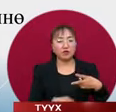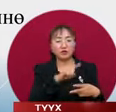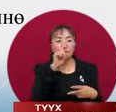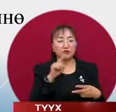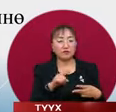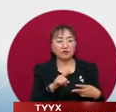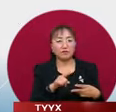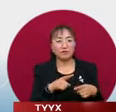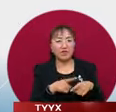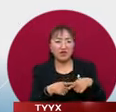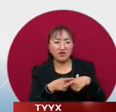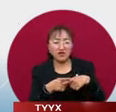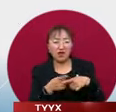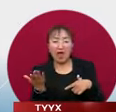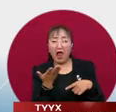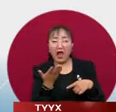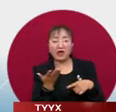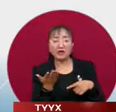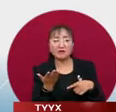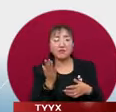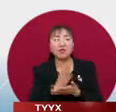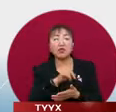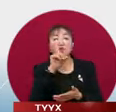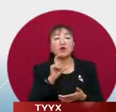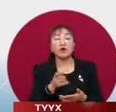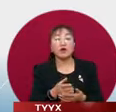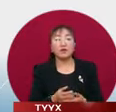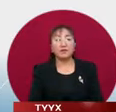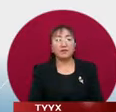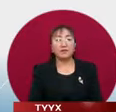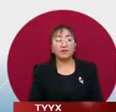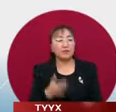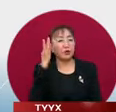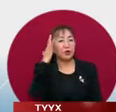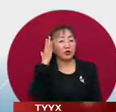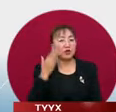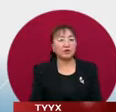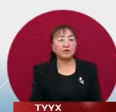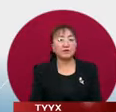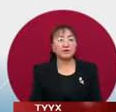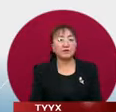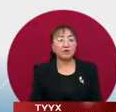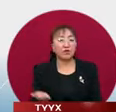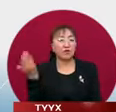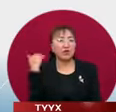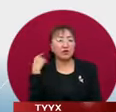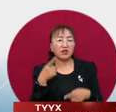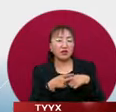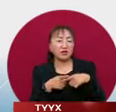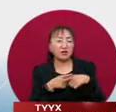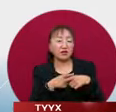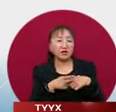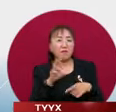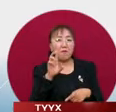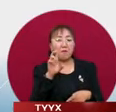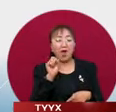грек нь хаан байрладаг вэ? Хаан байрладаг юм бол хүүхдүүд ээ бодорой. За тэгвэл эртний грек нь